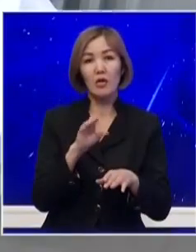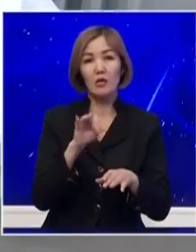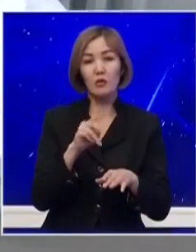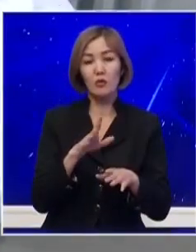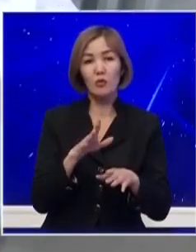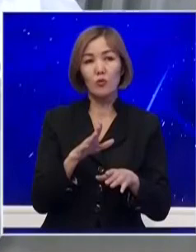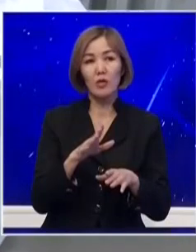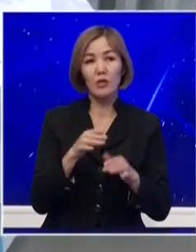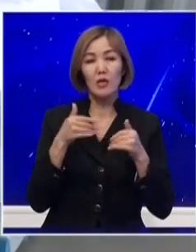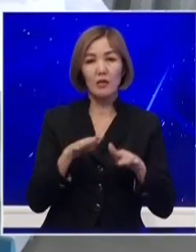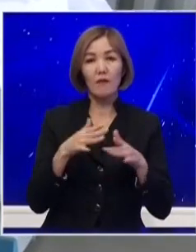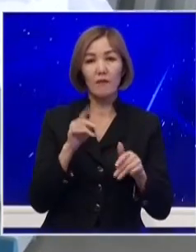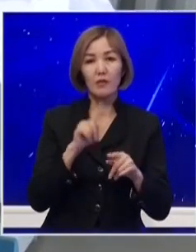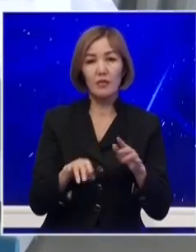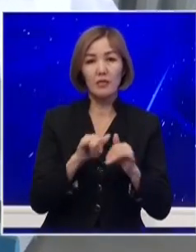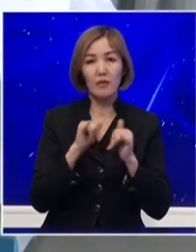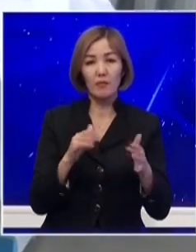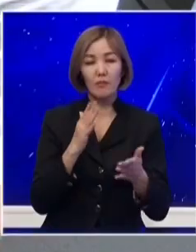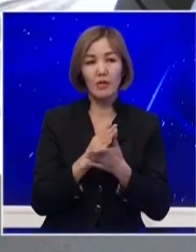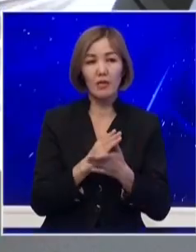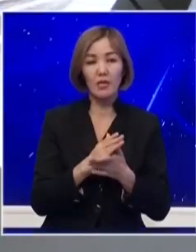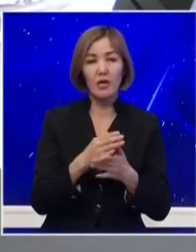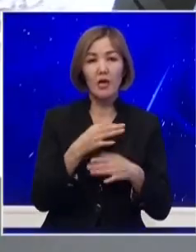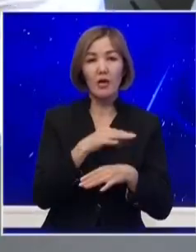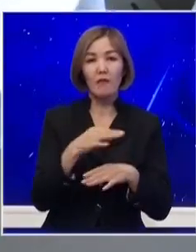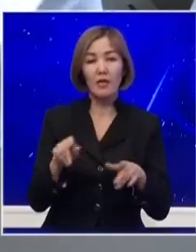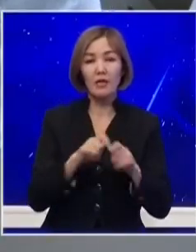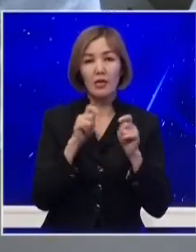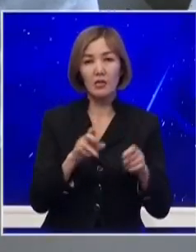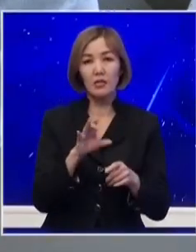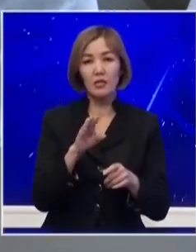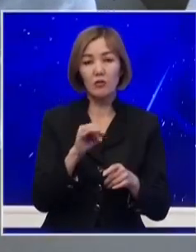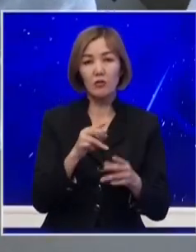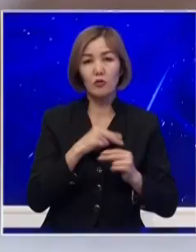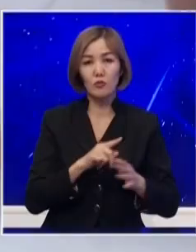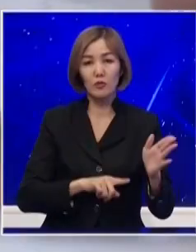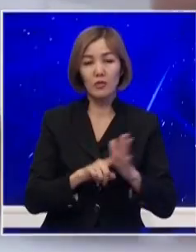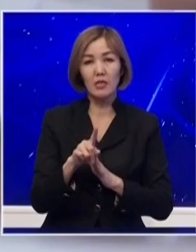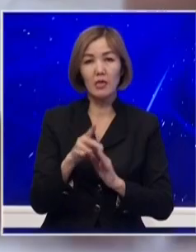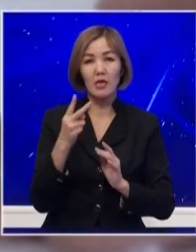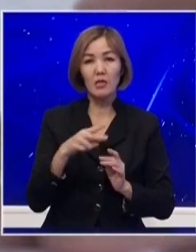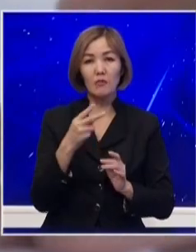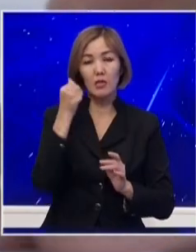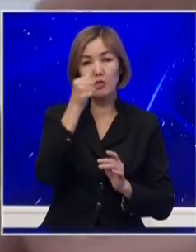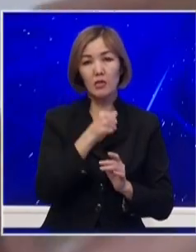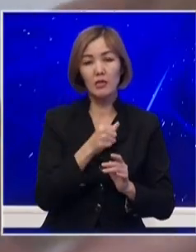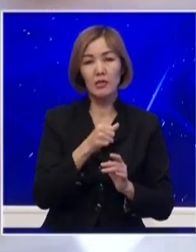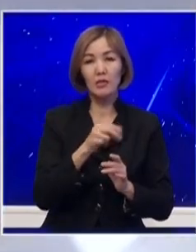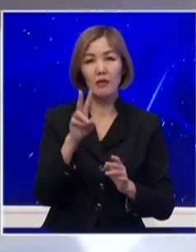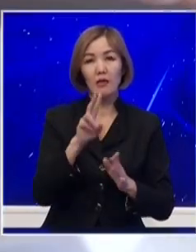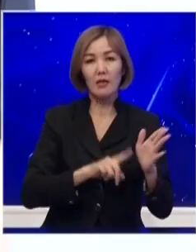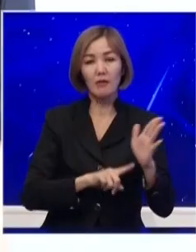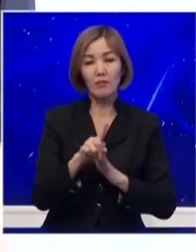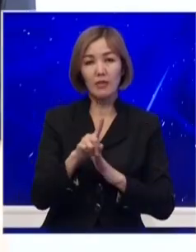фабрикасы қарқынды дамып келеді. Оған дәлел аудандарда да филиалдар ашылған. Сарыөзекте де жұмыс істеп тұр. 2022 жылдың қараша айында